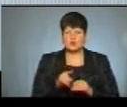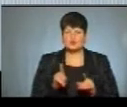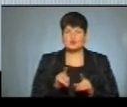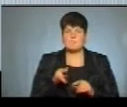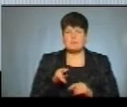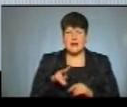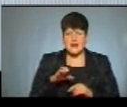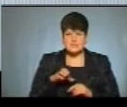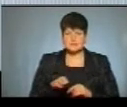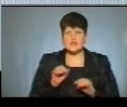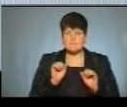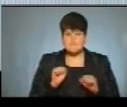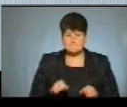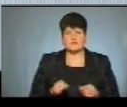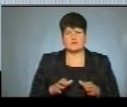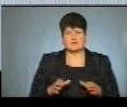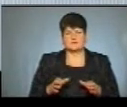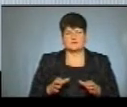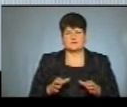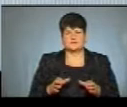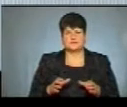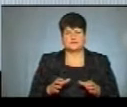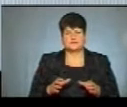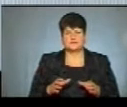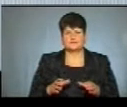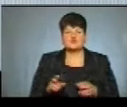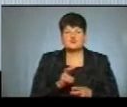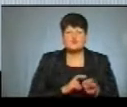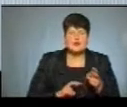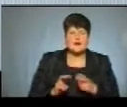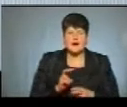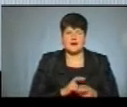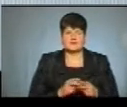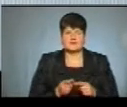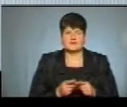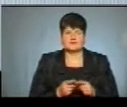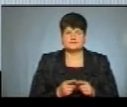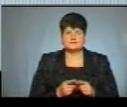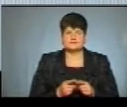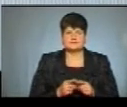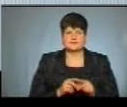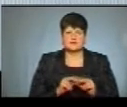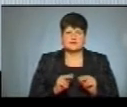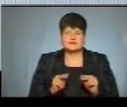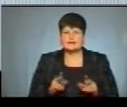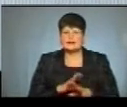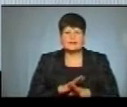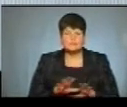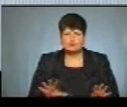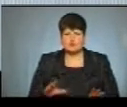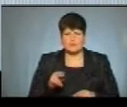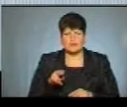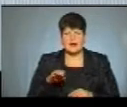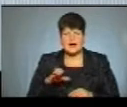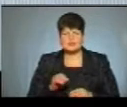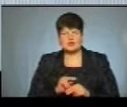пласт сьогодні міг масштабуватися, міг шукати у цих виховників там, де не було пласту, там, де немає зараз пласту,